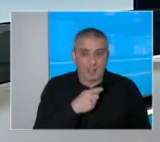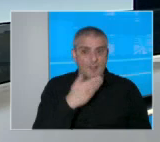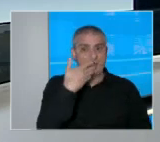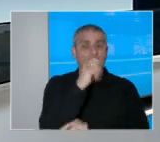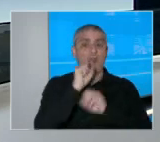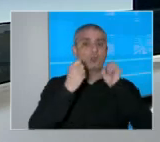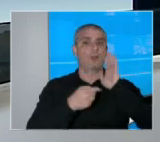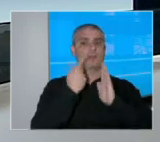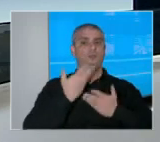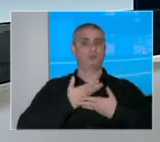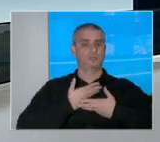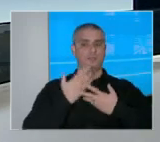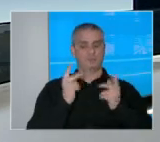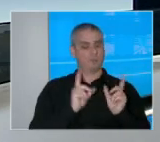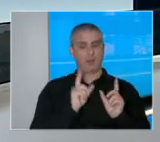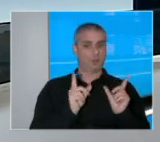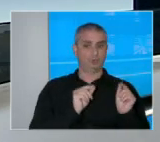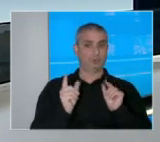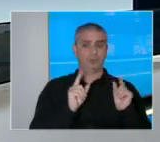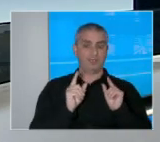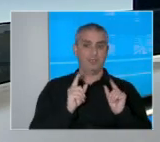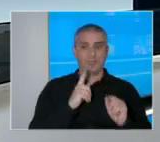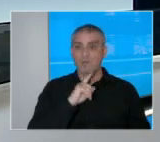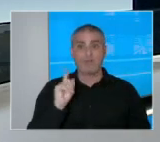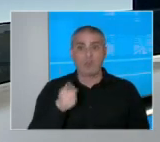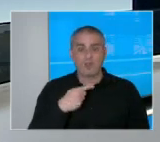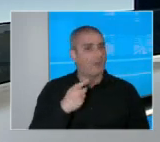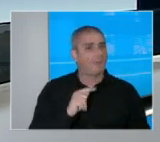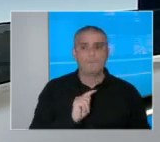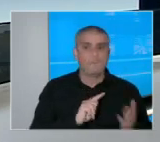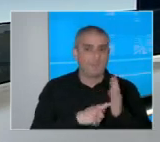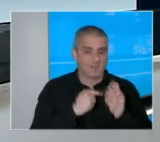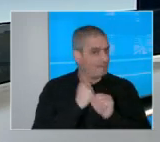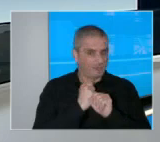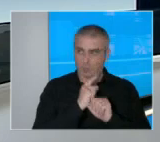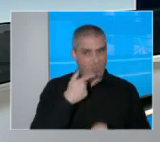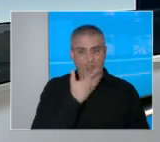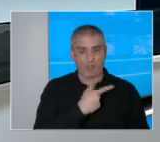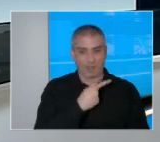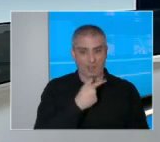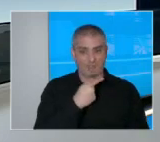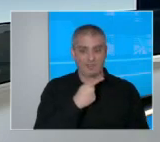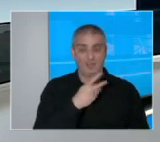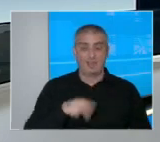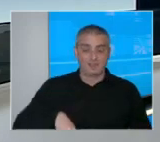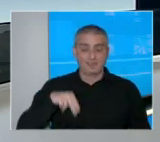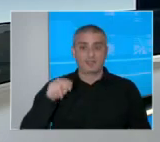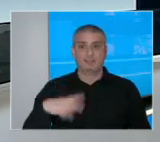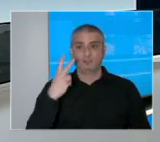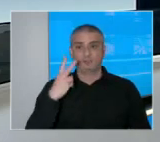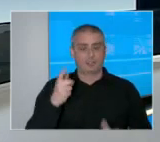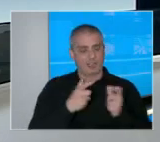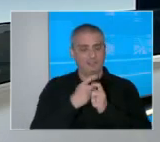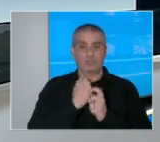דגל התורה לראשונה תקבל את המספר האיזוגי, סליחה על הפירוט יתר, אבל כל זה נועד. וניהלו את זה לא גפני, אלא נכדי שתי